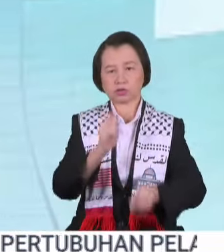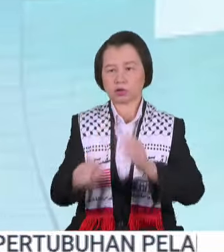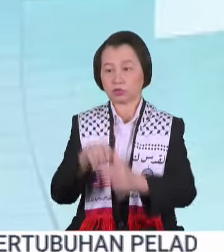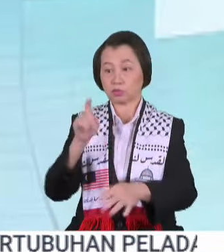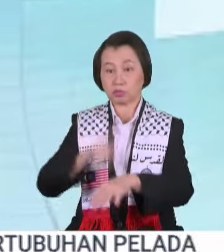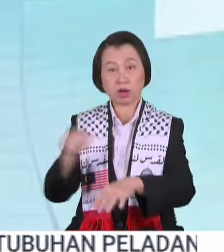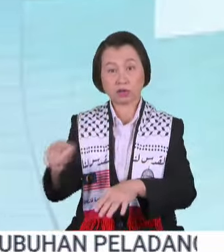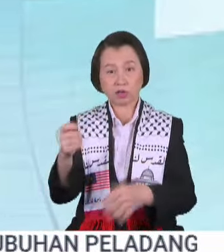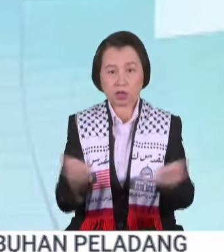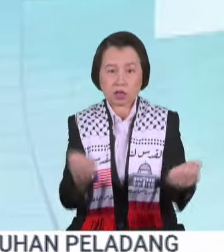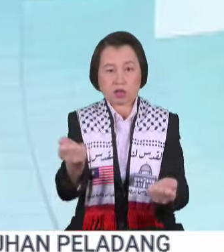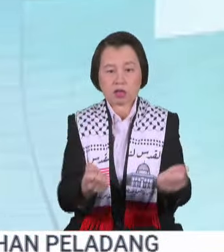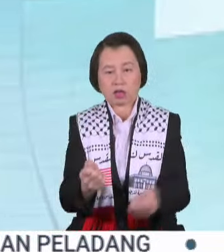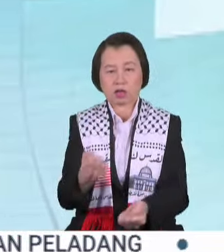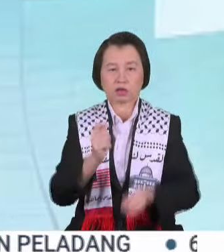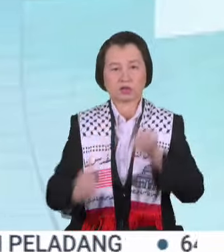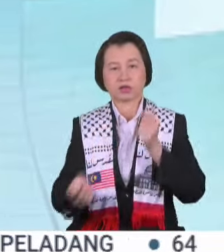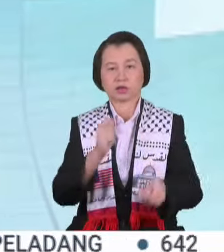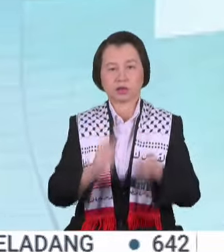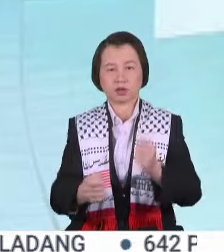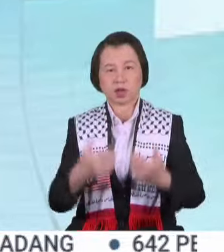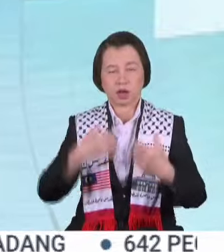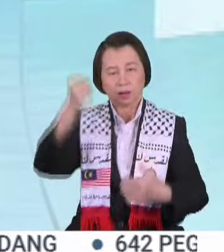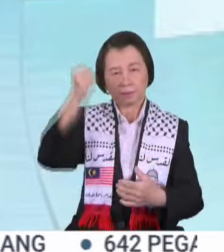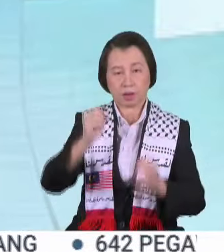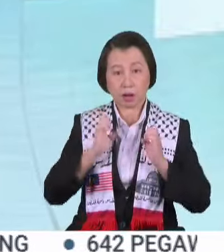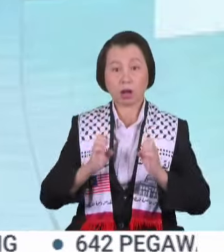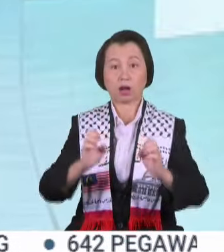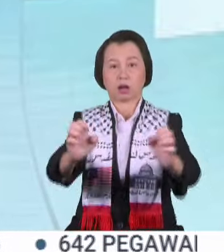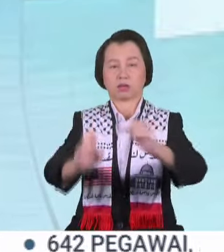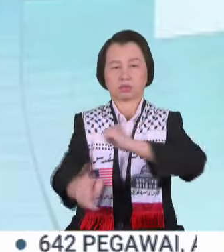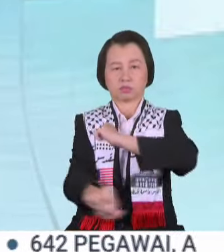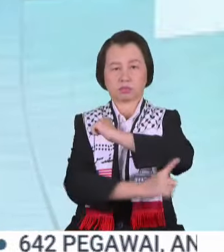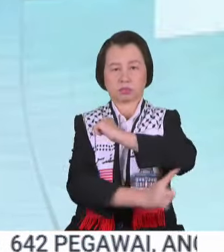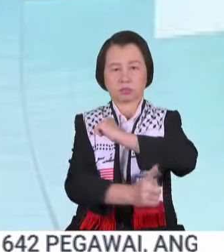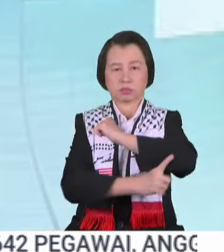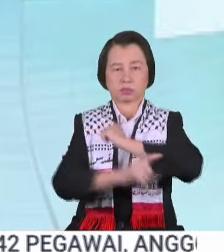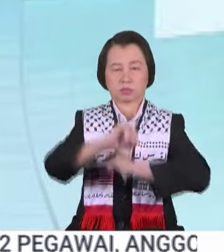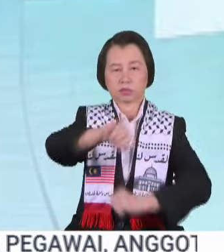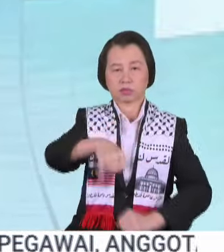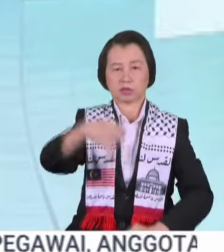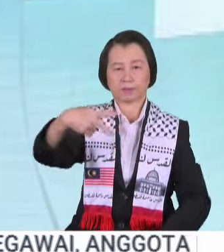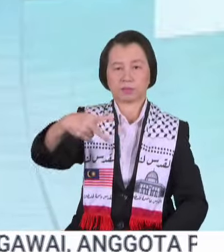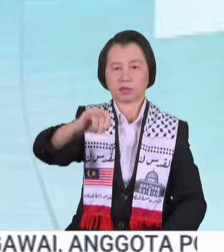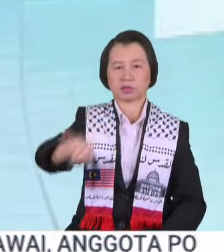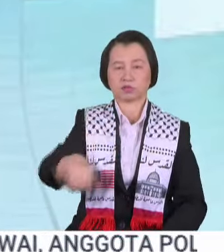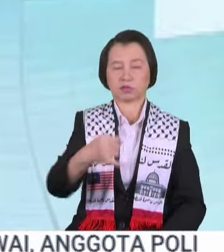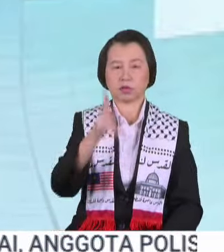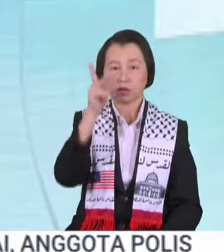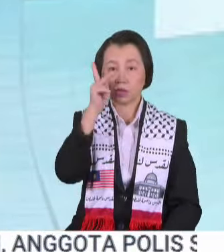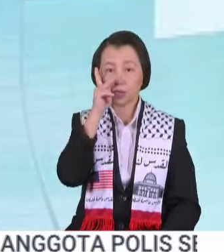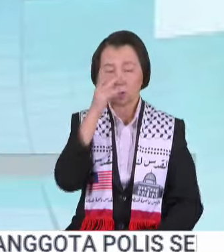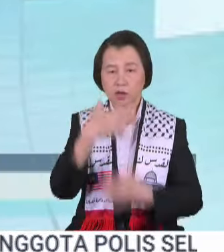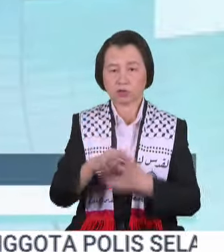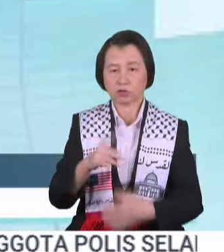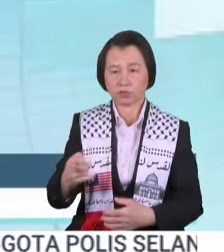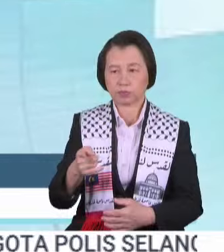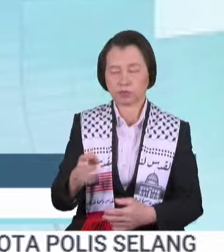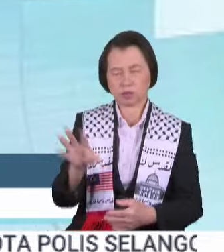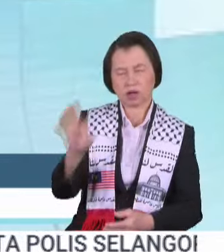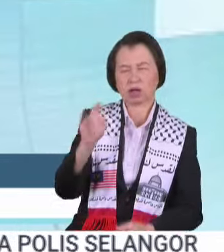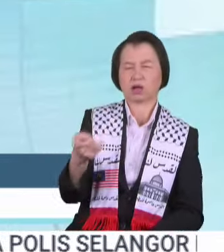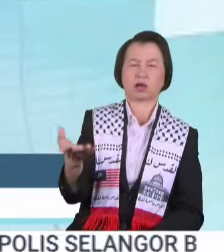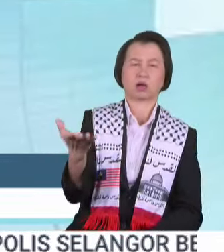ketika sedang memandu. Di Kedah, tiga pemandu bas ekspres di kompaun Jabatan Pengangkutan Jalan JPJ Kedah selepas